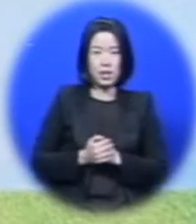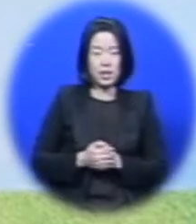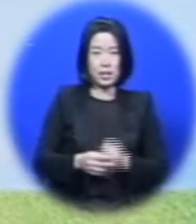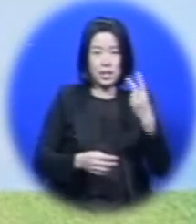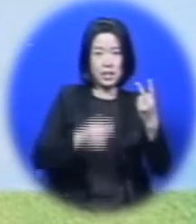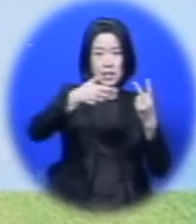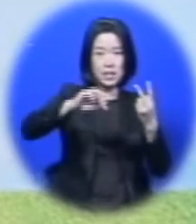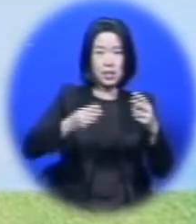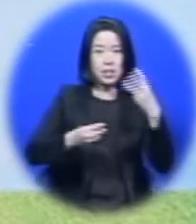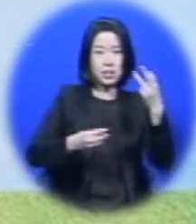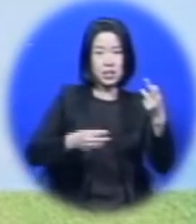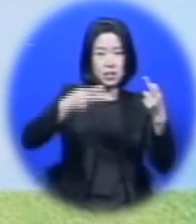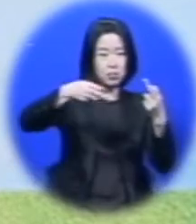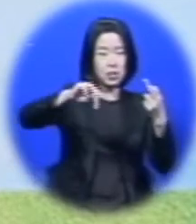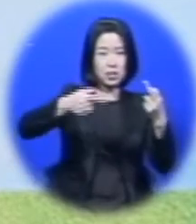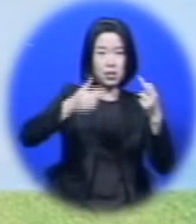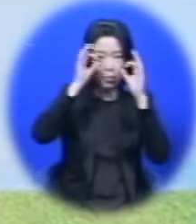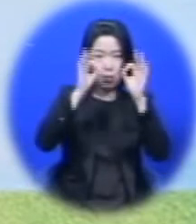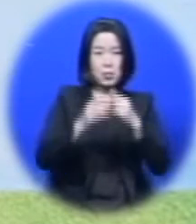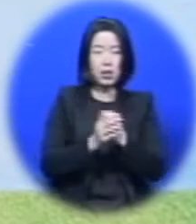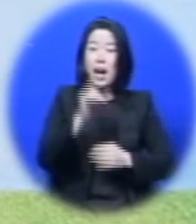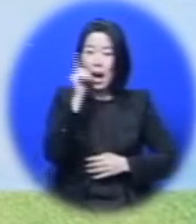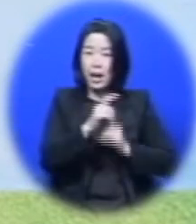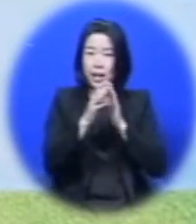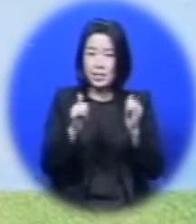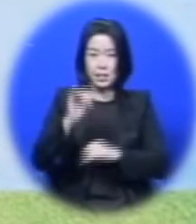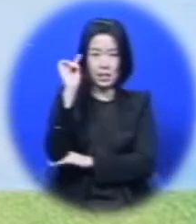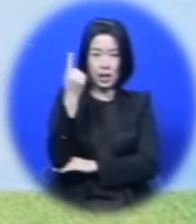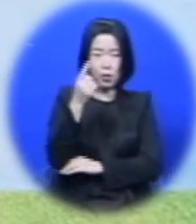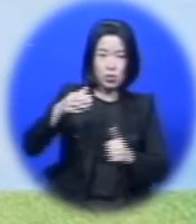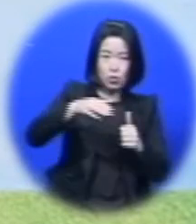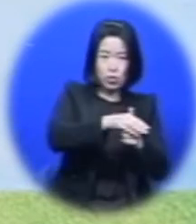2절, 12절 이렇게 보면 악한 자들이 다윗을